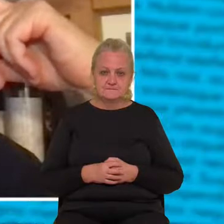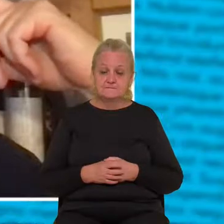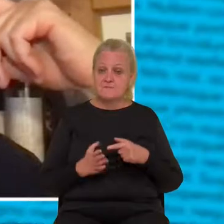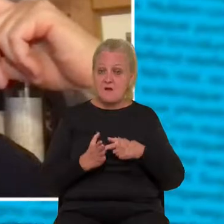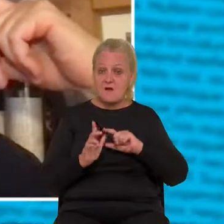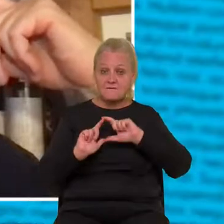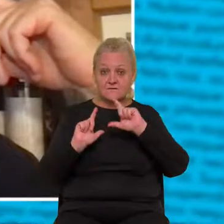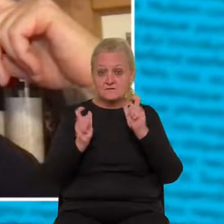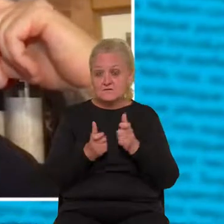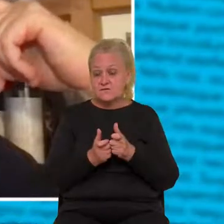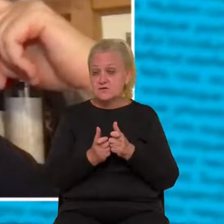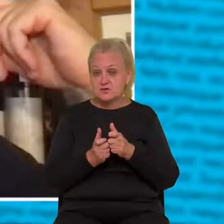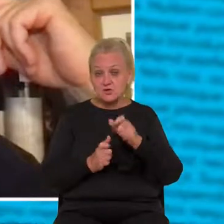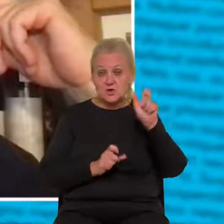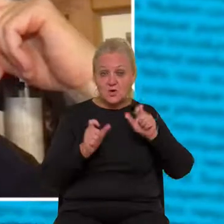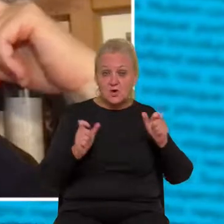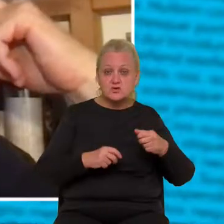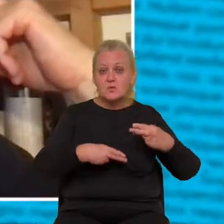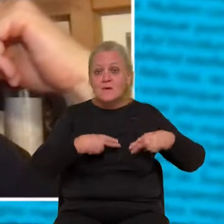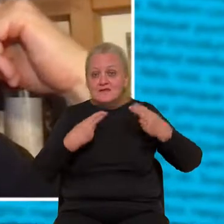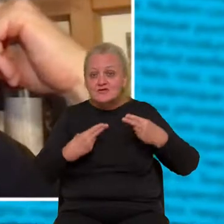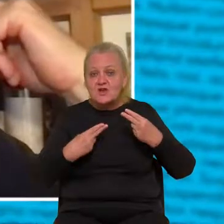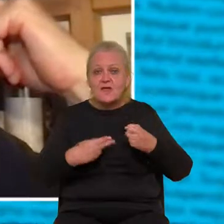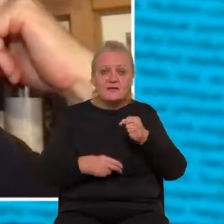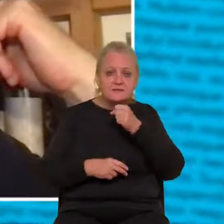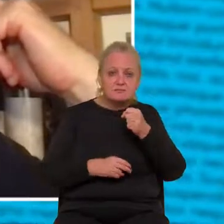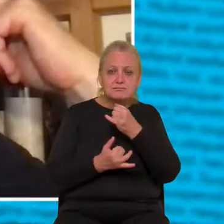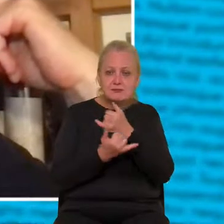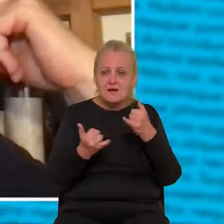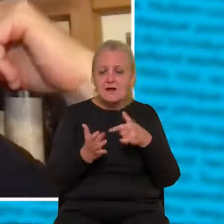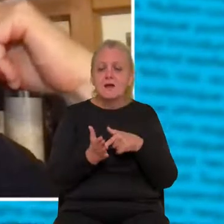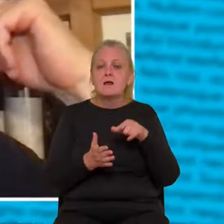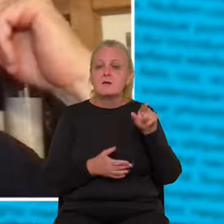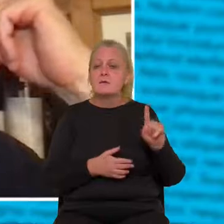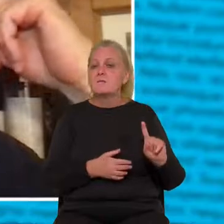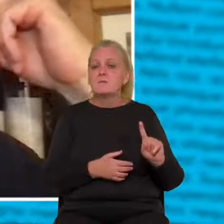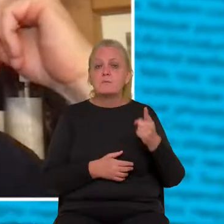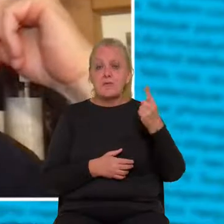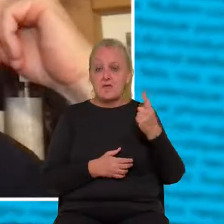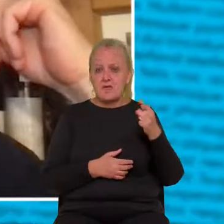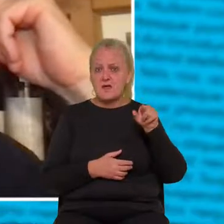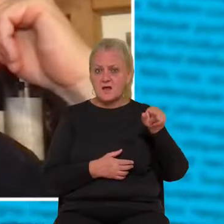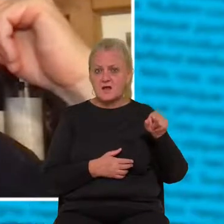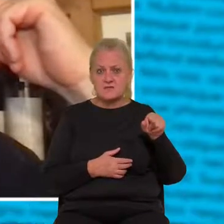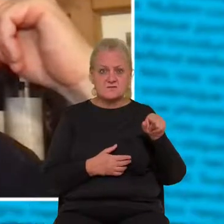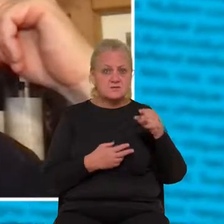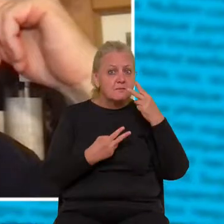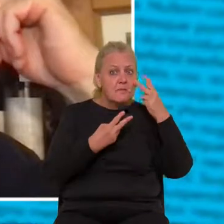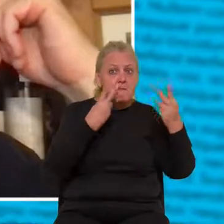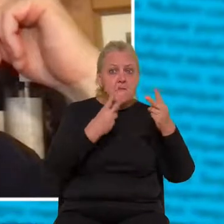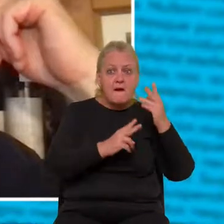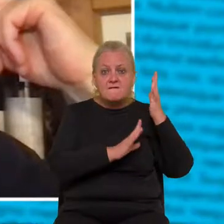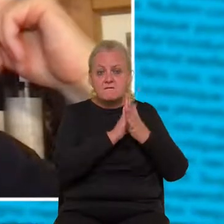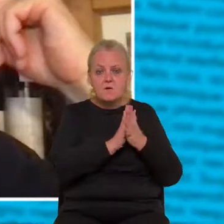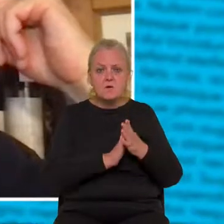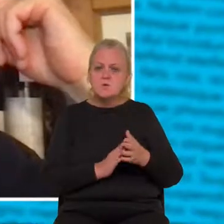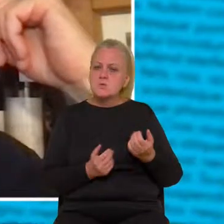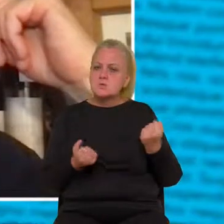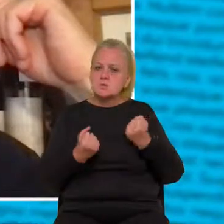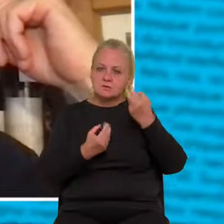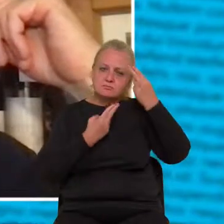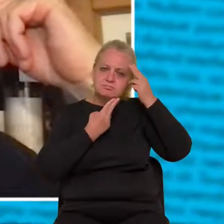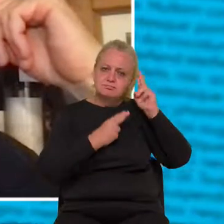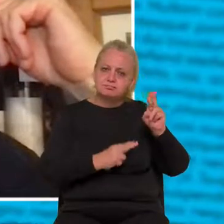Ci wszyscy reporterzy, dziennikarze na liniach, pierwszych liniach frontu, wielki hołd dla nich